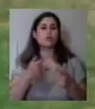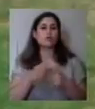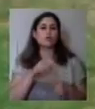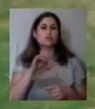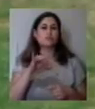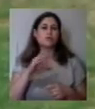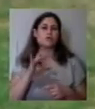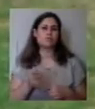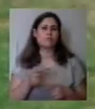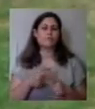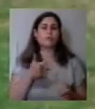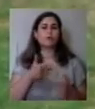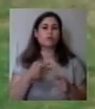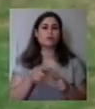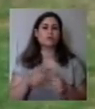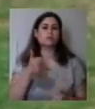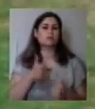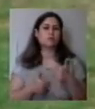суперника. Підготовка до цих змагань